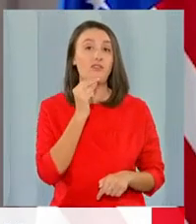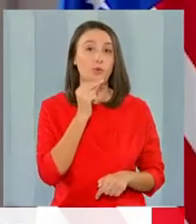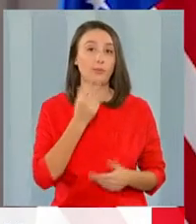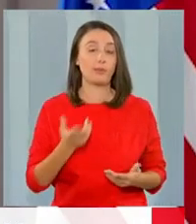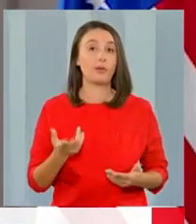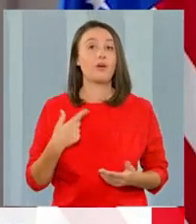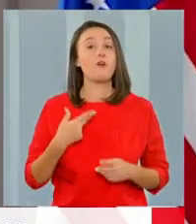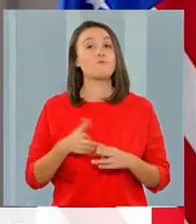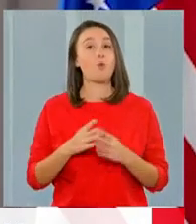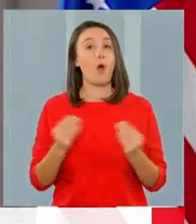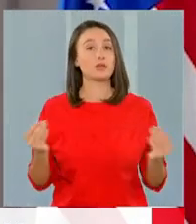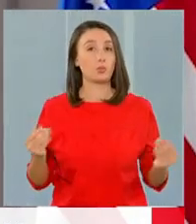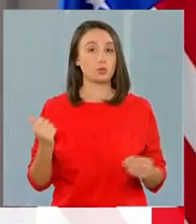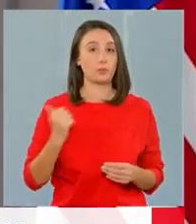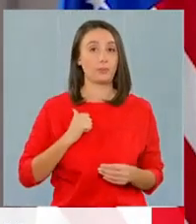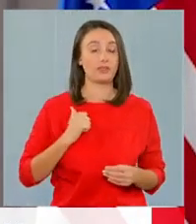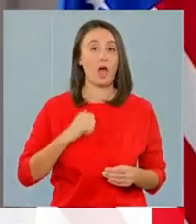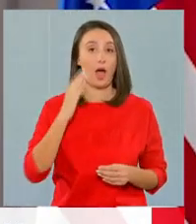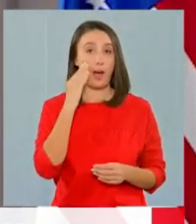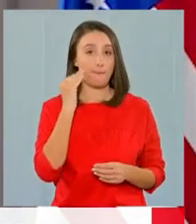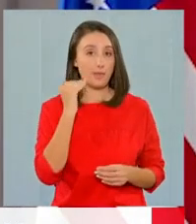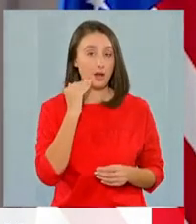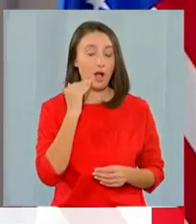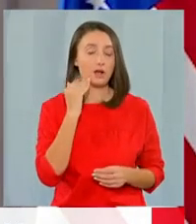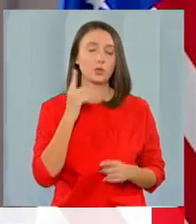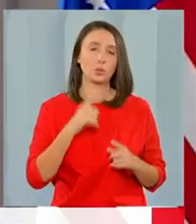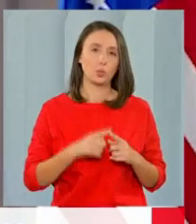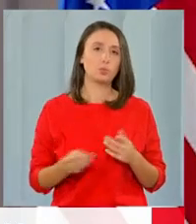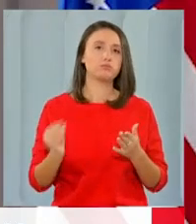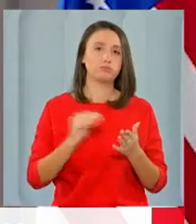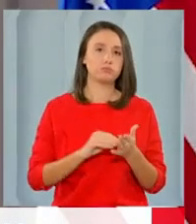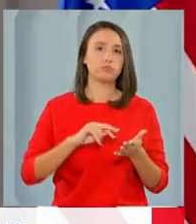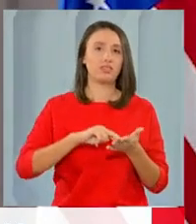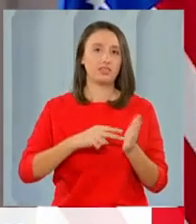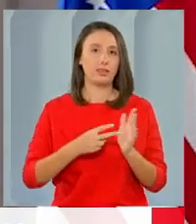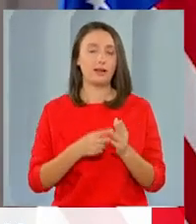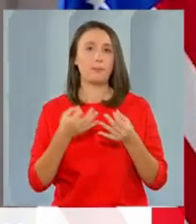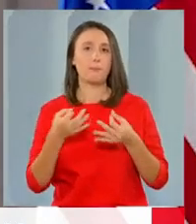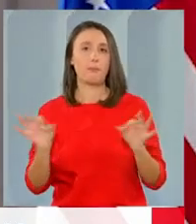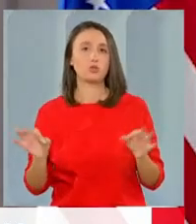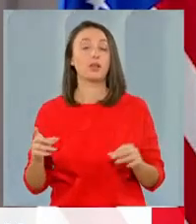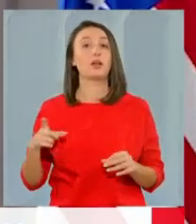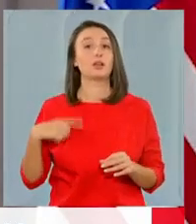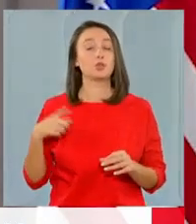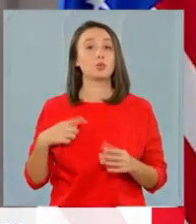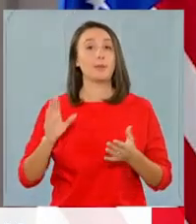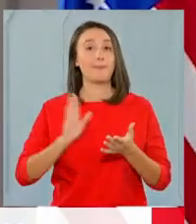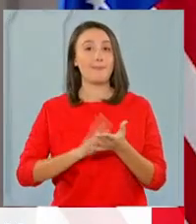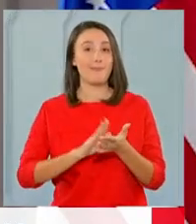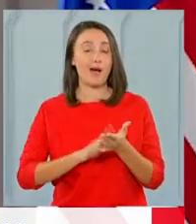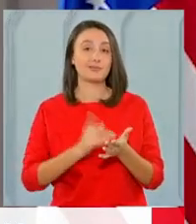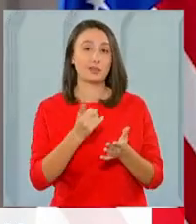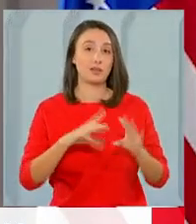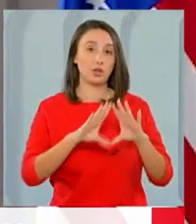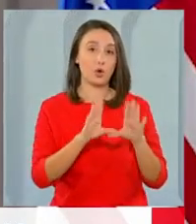foarte mulți Militari americani cu dotări dintre cele mai moderne se află în bazele din